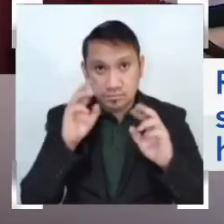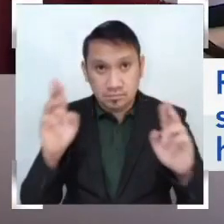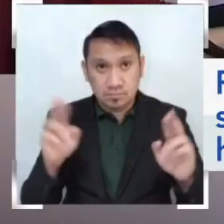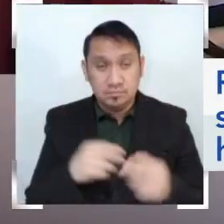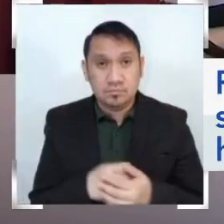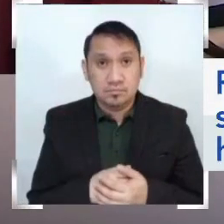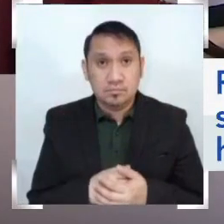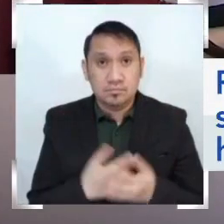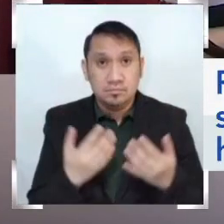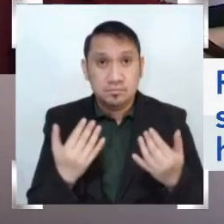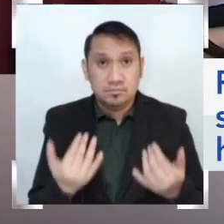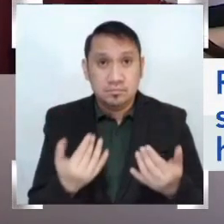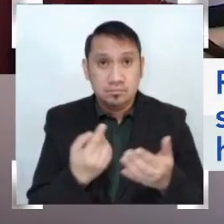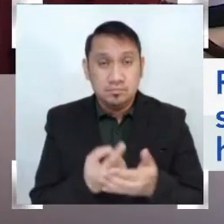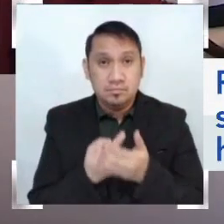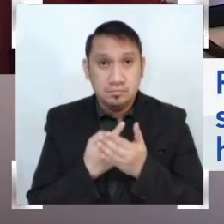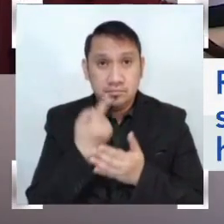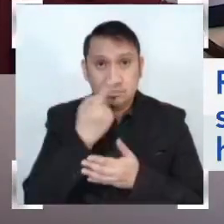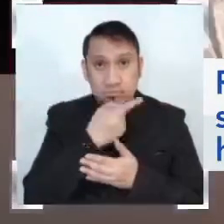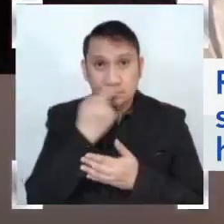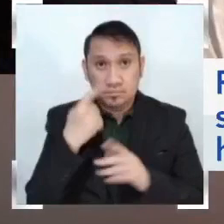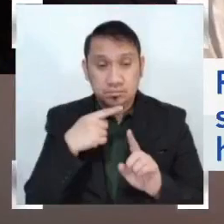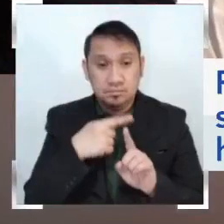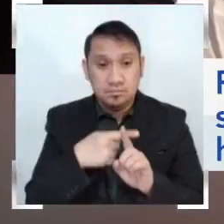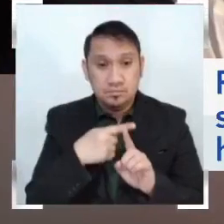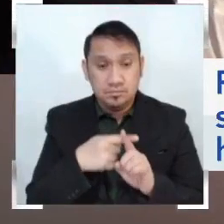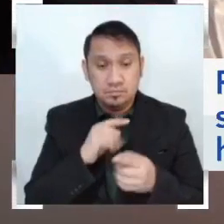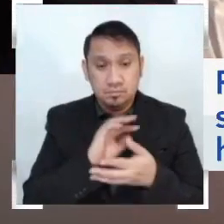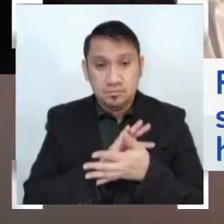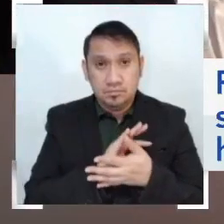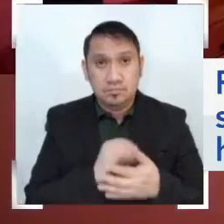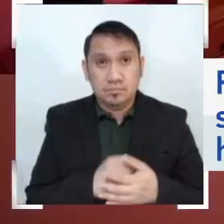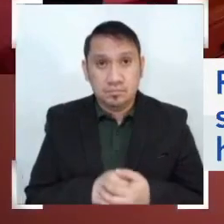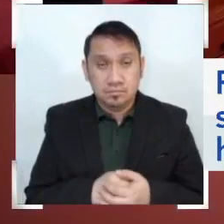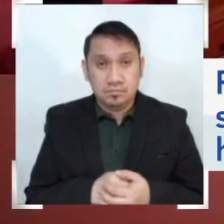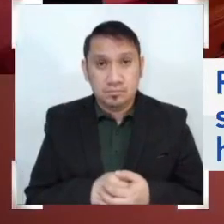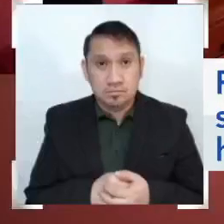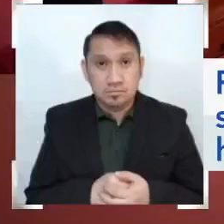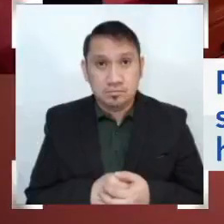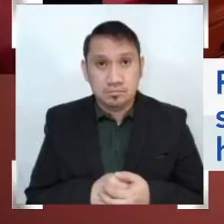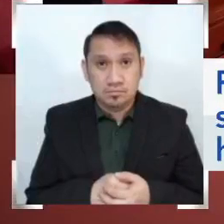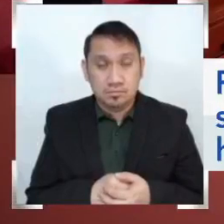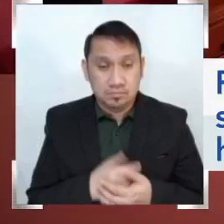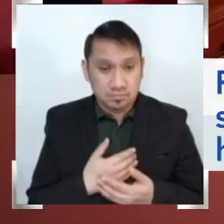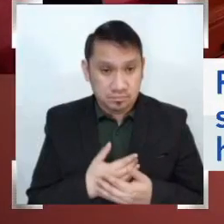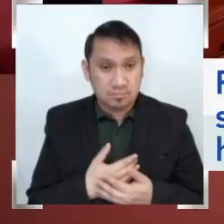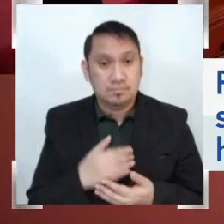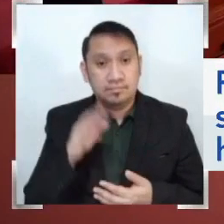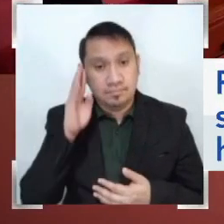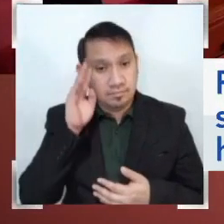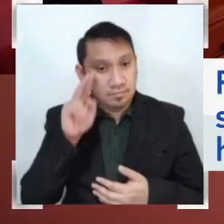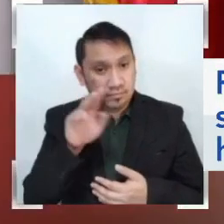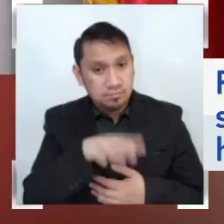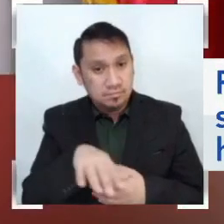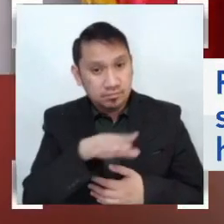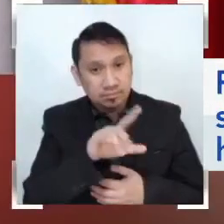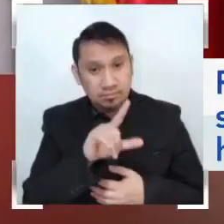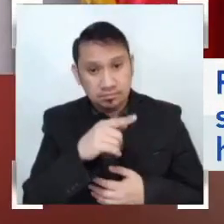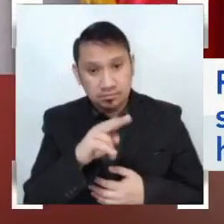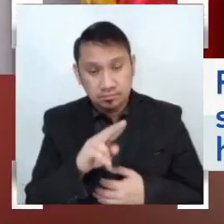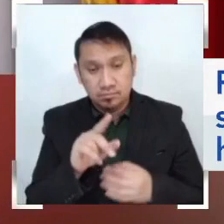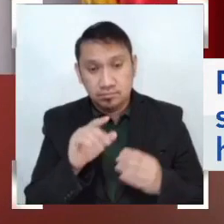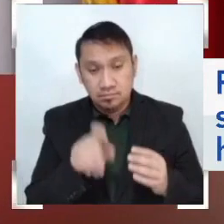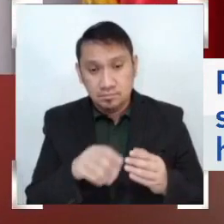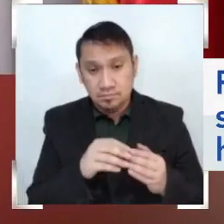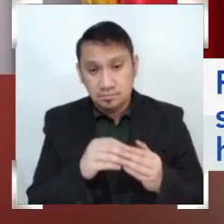kasalukuyang naka-quarantine matapos magpositibo sa COVID-19. Nanawagan si Pangulong Marcos sa mga lokal na pamahalaan na pangunahan ang